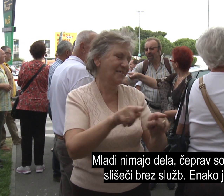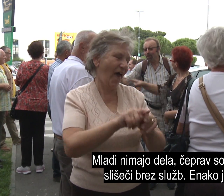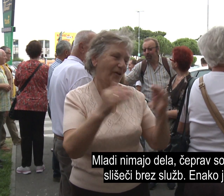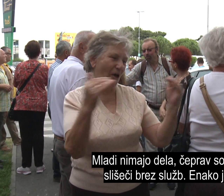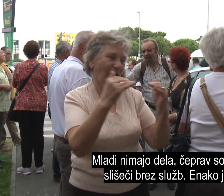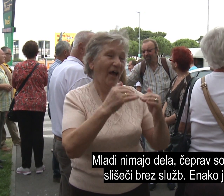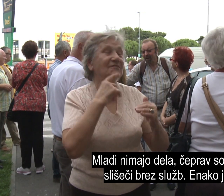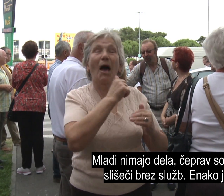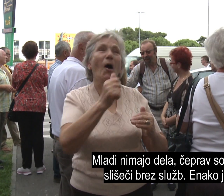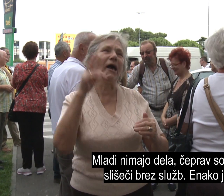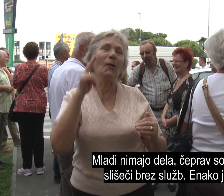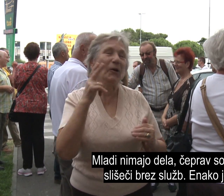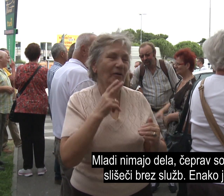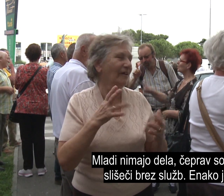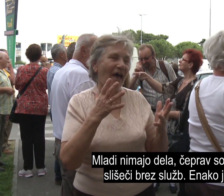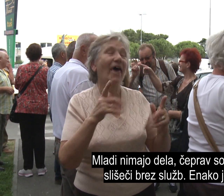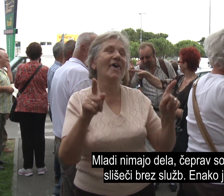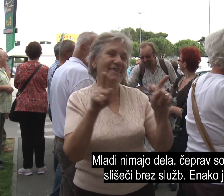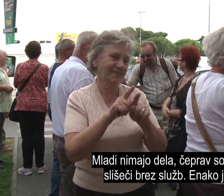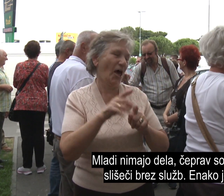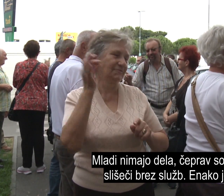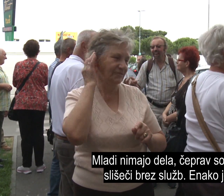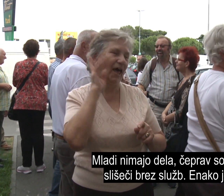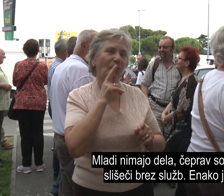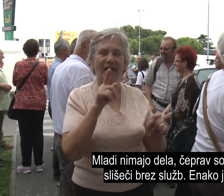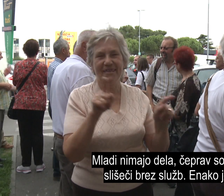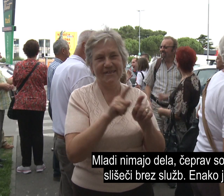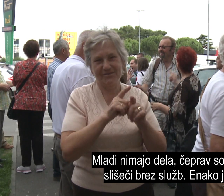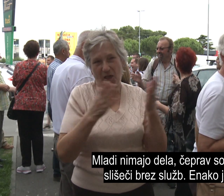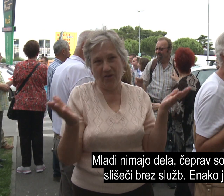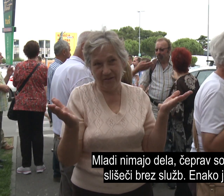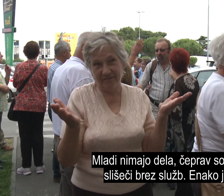To ti je bil pravi gavner, to ti ne bo verjeti vsega.